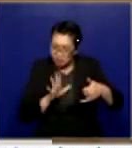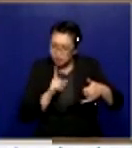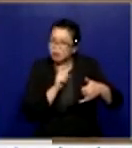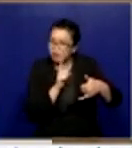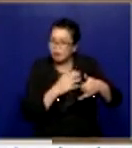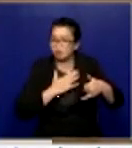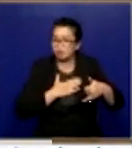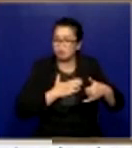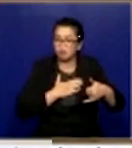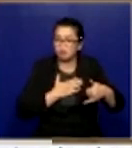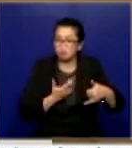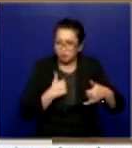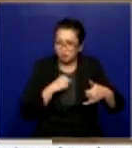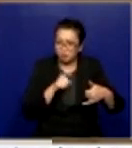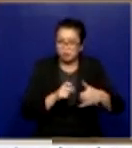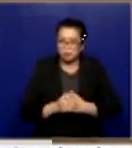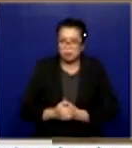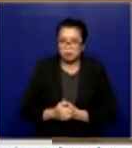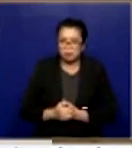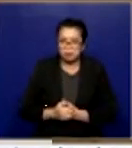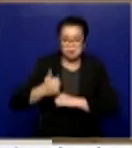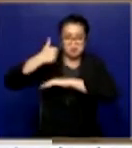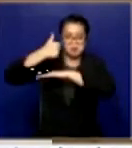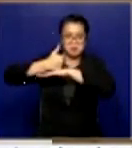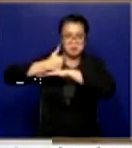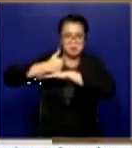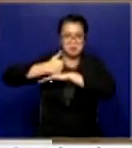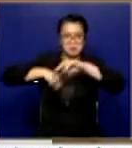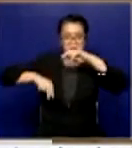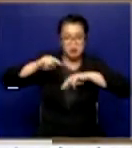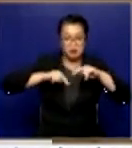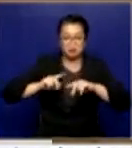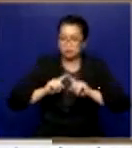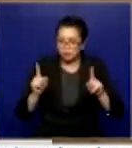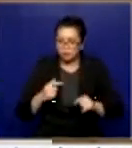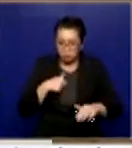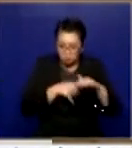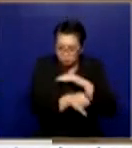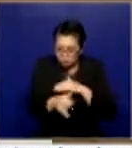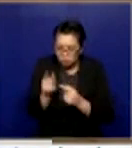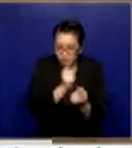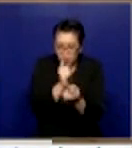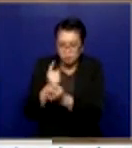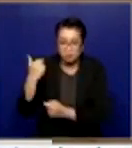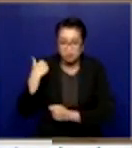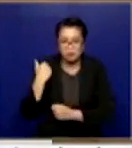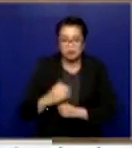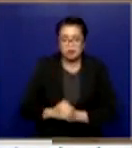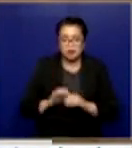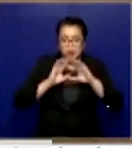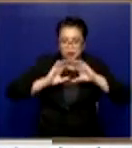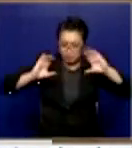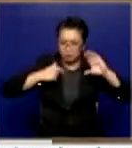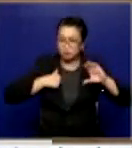ผมไม่รู้หางานอยู่บนหอคอยนะครับอย่างที่คิดเรื่องนั้นมีจุดอยู่แล้วนะ